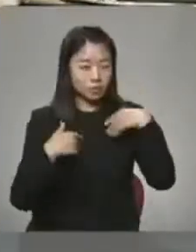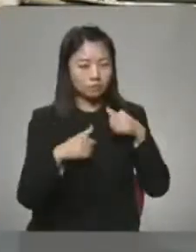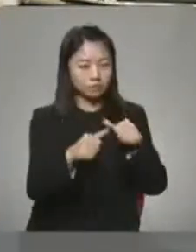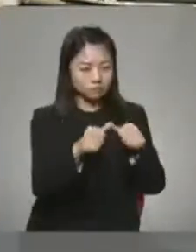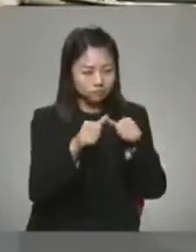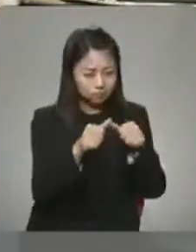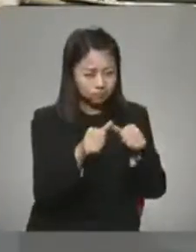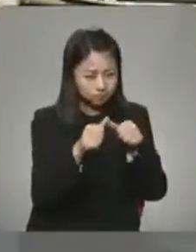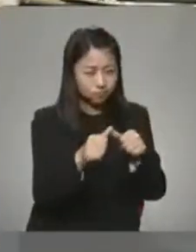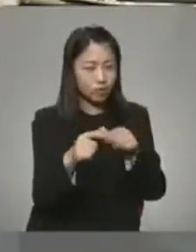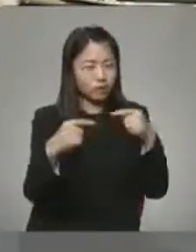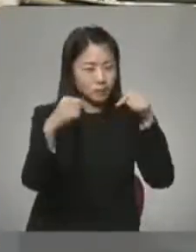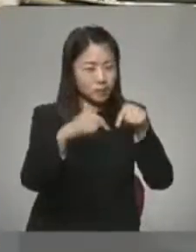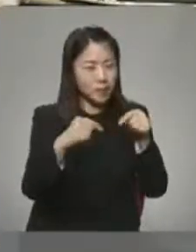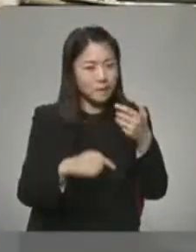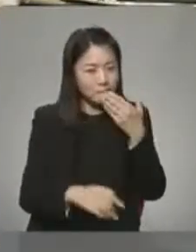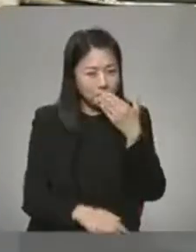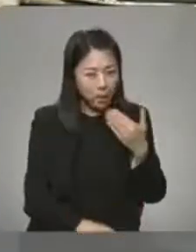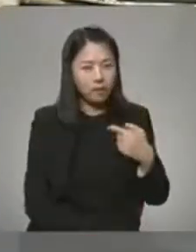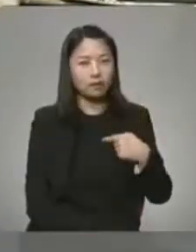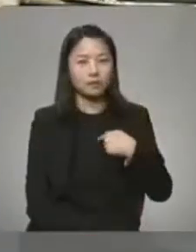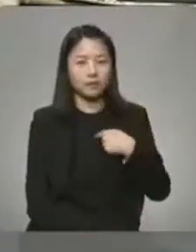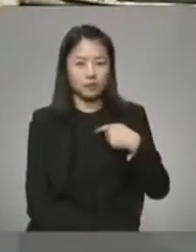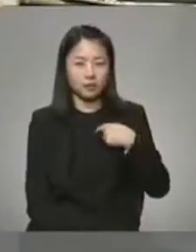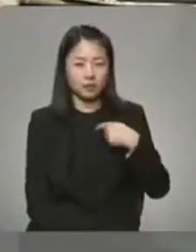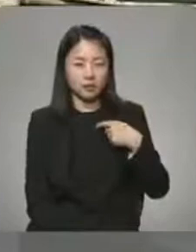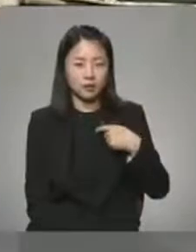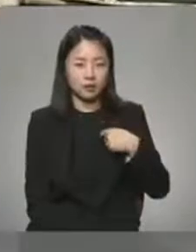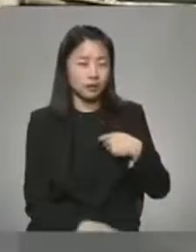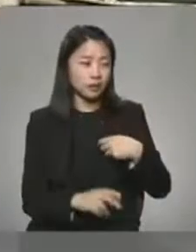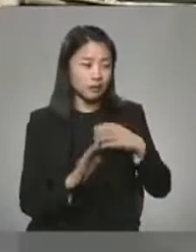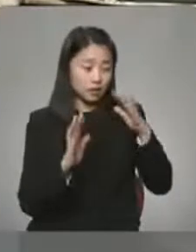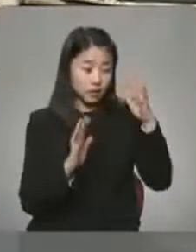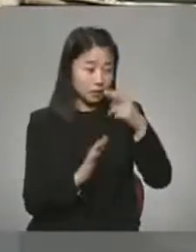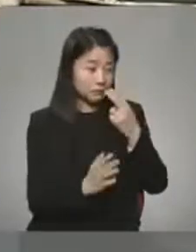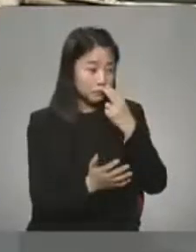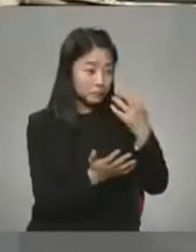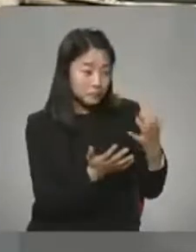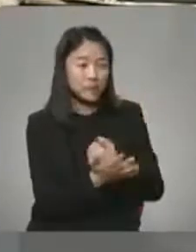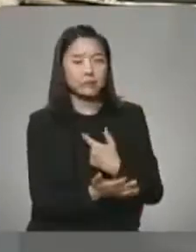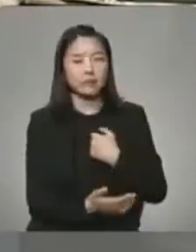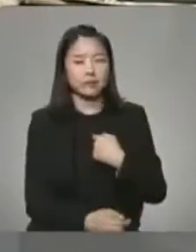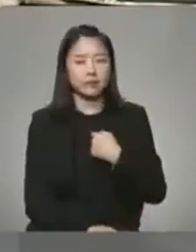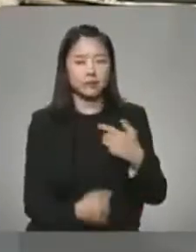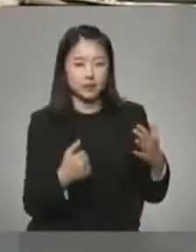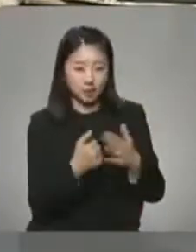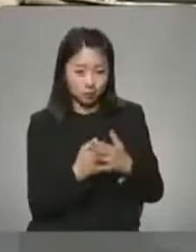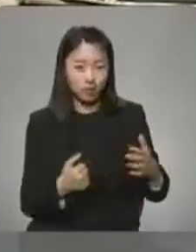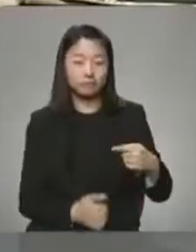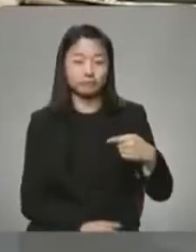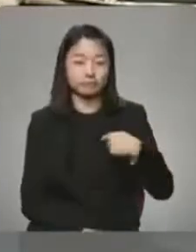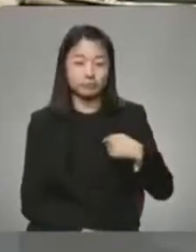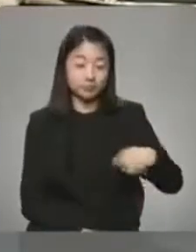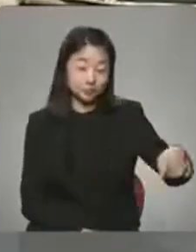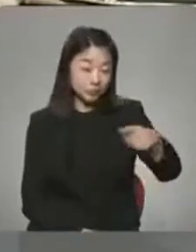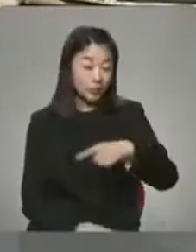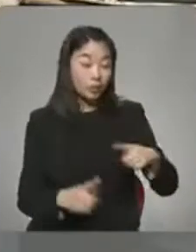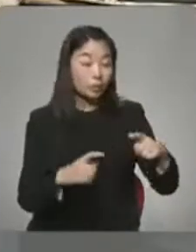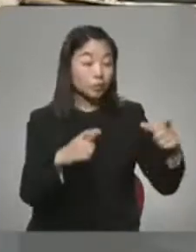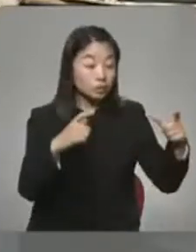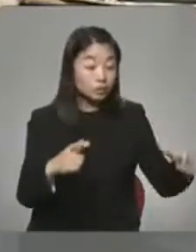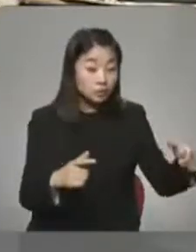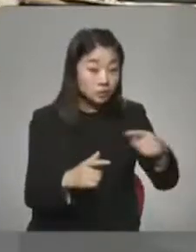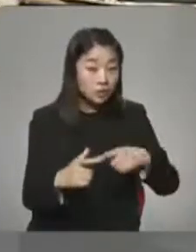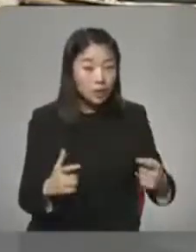이 거래를 할 것인지 뭐 여러 가지 그런 부분에 대해서 많은 공부가 돼 있다고 생각하고 그런 것들로 그런